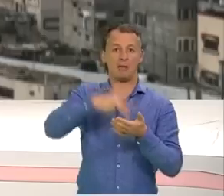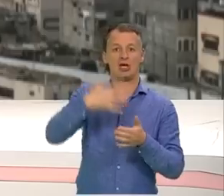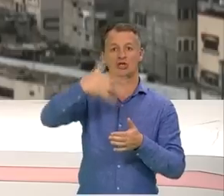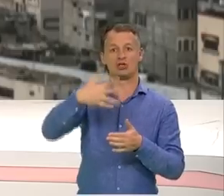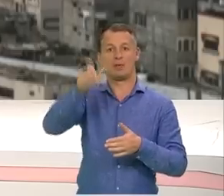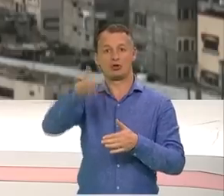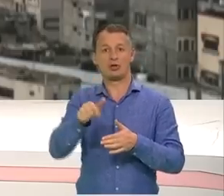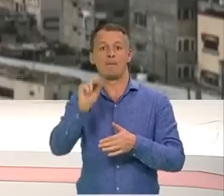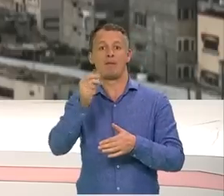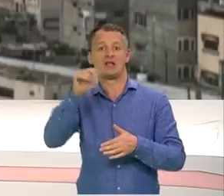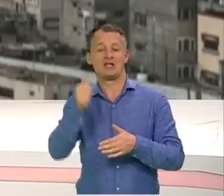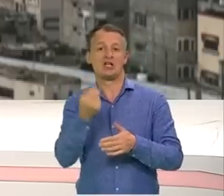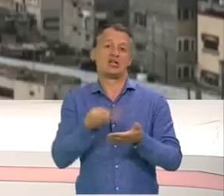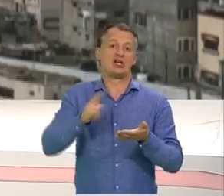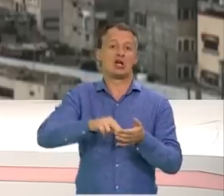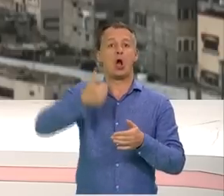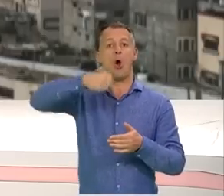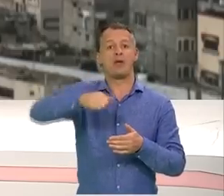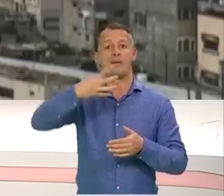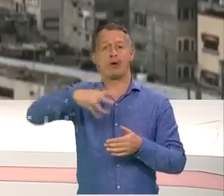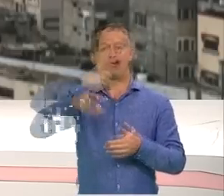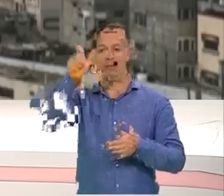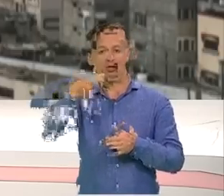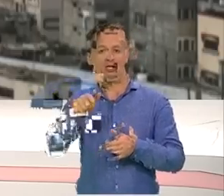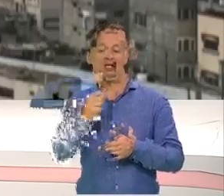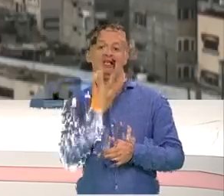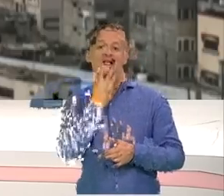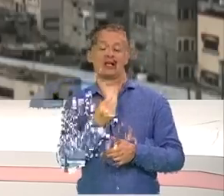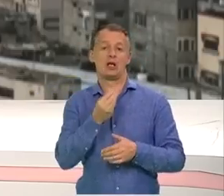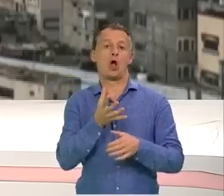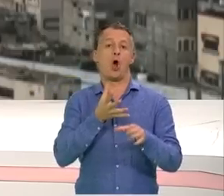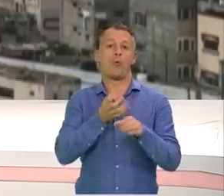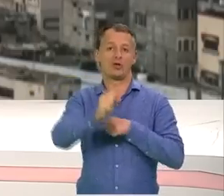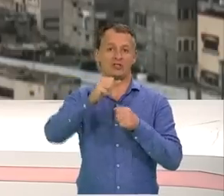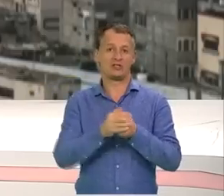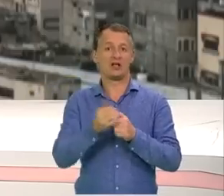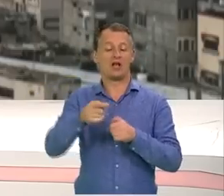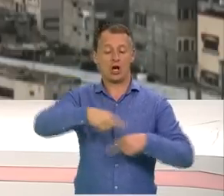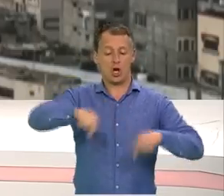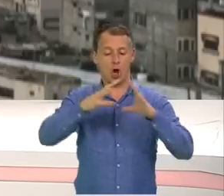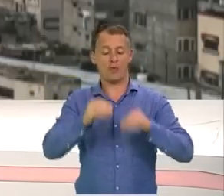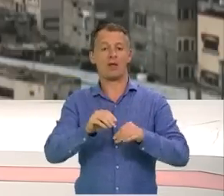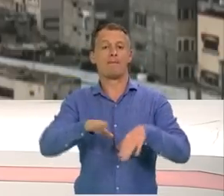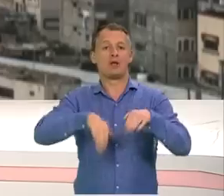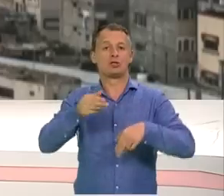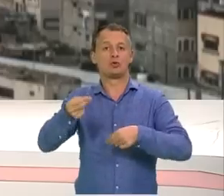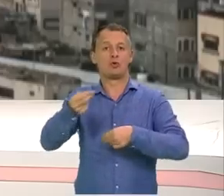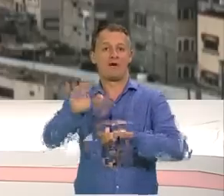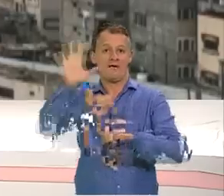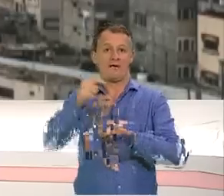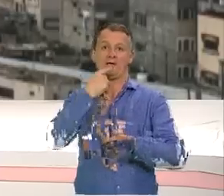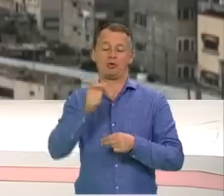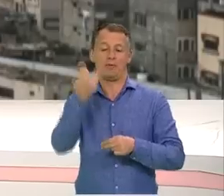3500 de palestinieni și alți 1400 de israelieni au fost uciși. La noi, Ministerul de Externe anunță că un al doilea român cu